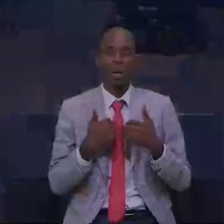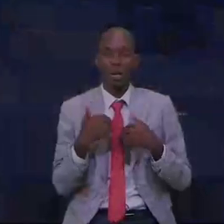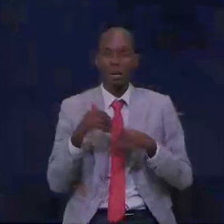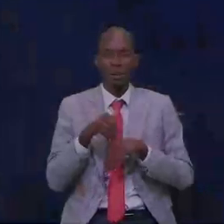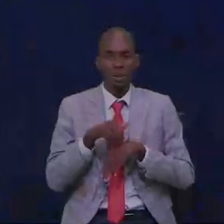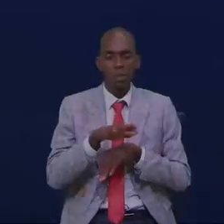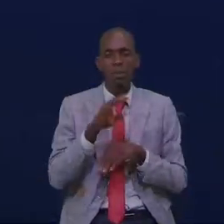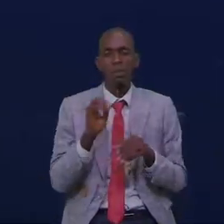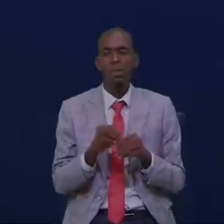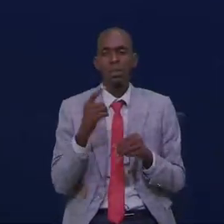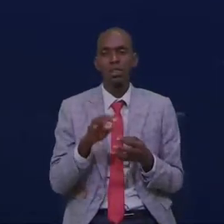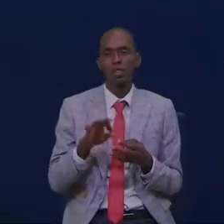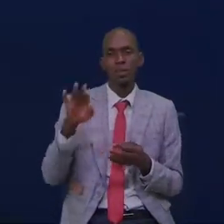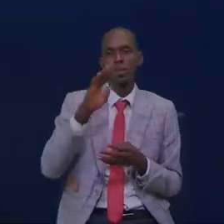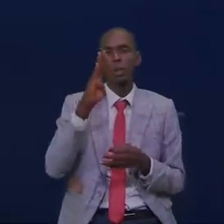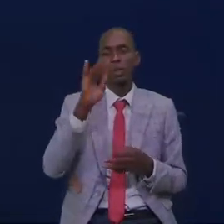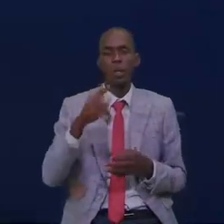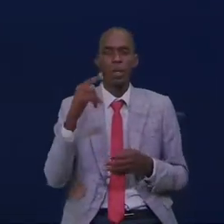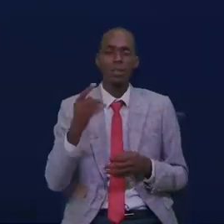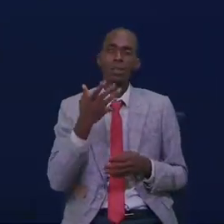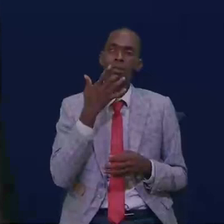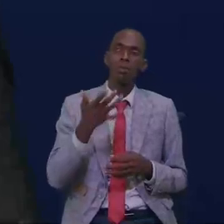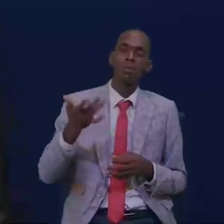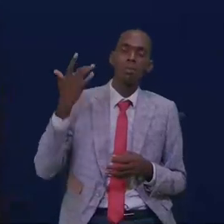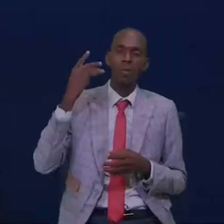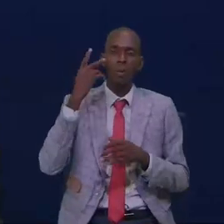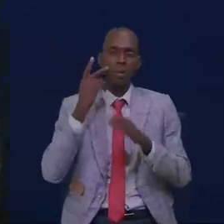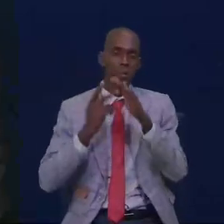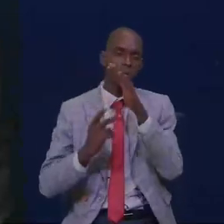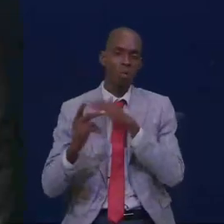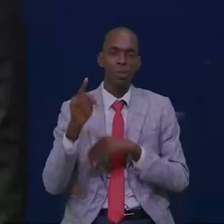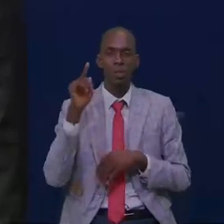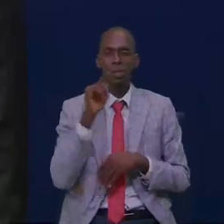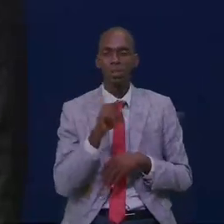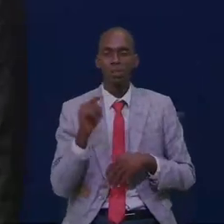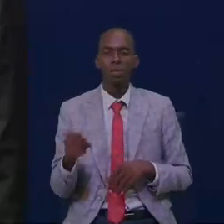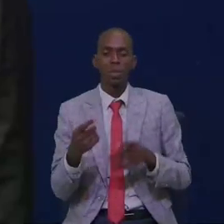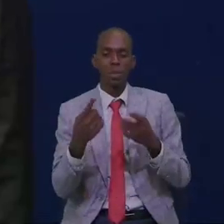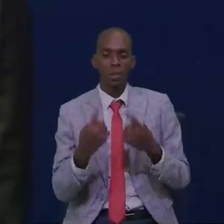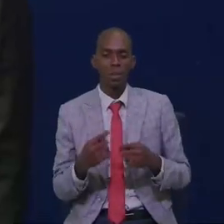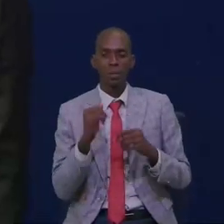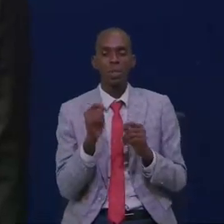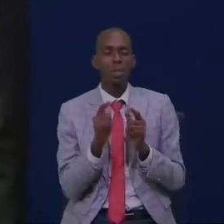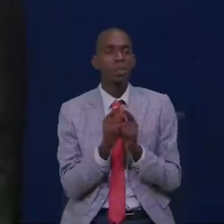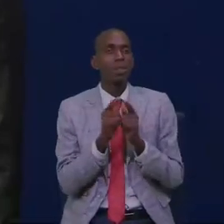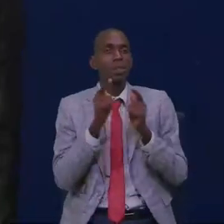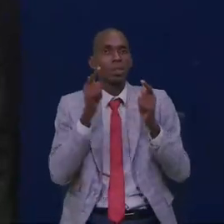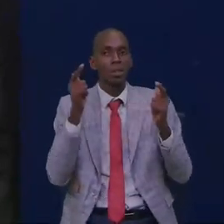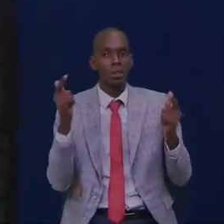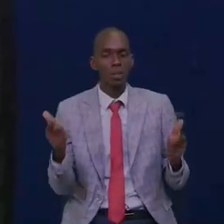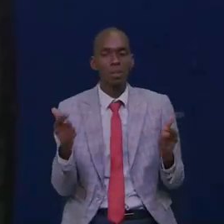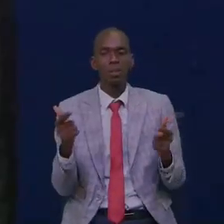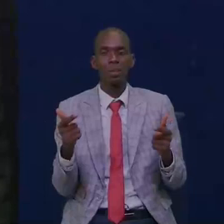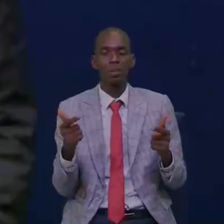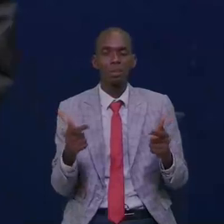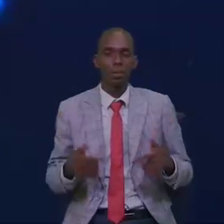esprit, par les premiers prophètes. Ainsi, l'Éternel des armées s'enflamma d'une